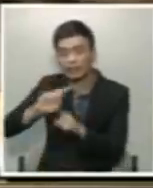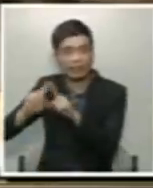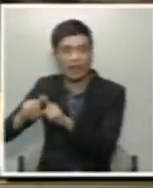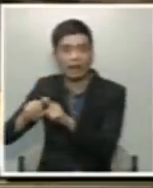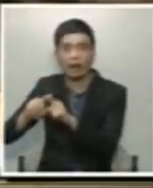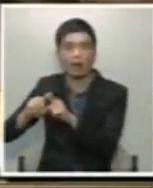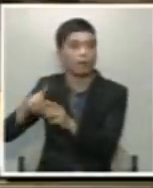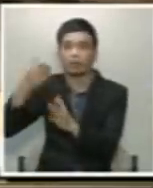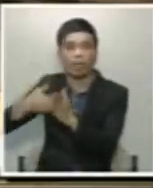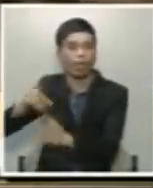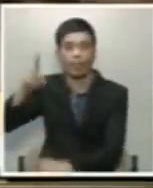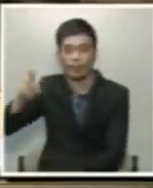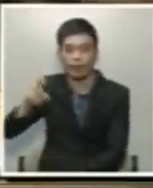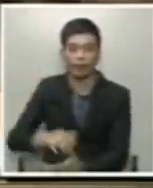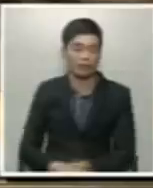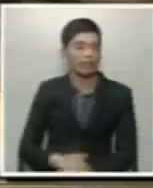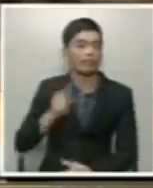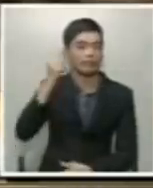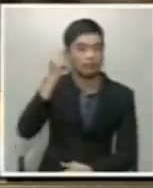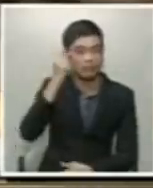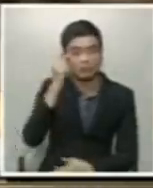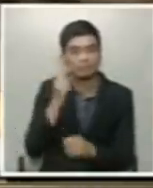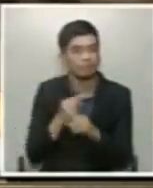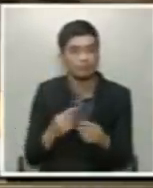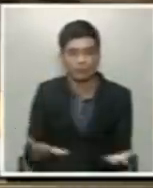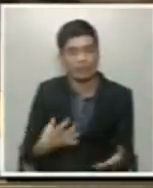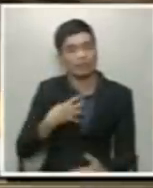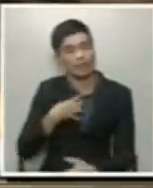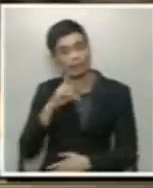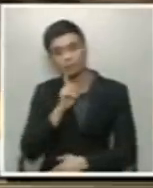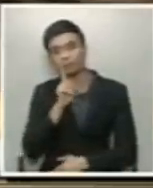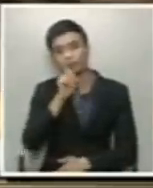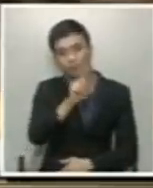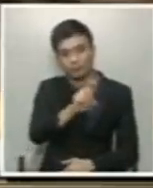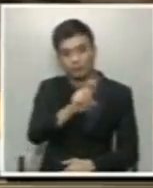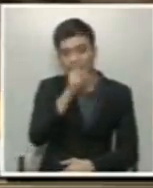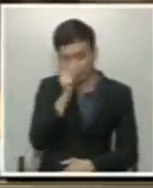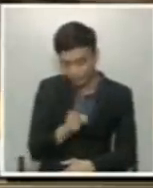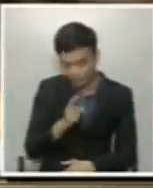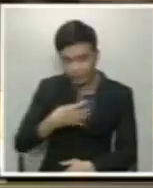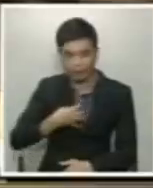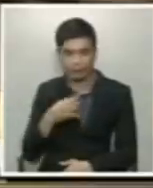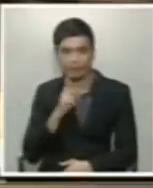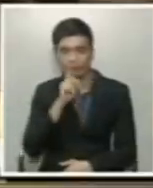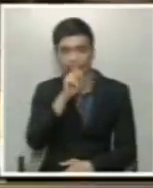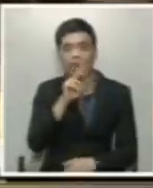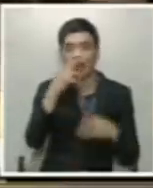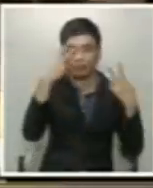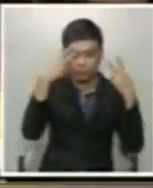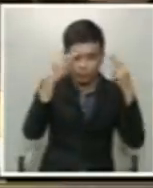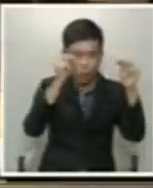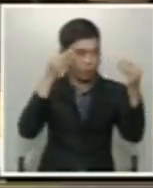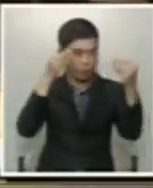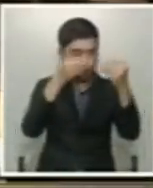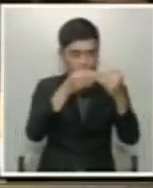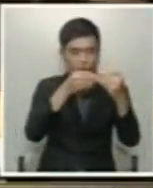วนกับเอาติสใหม่กับ Dmac ใหม่จึงอยากจะถามจริงๆผมอยากจะถามนะครับท่านนายกรัฐมนตรีในฐานะที่ท่